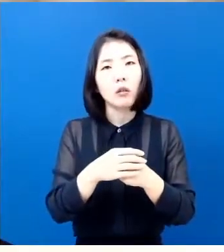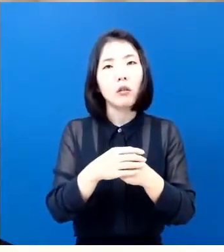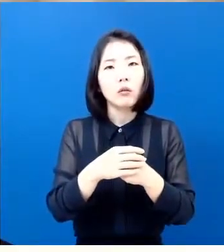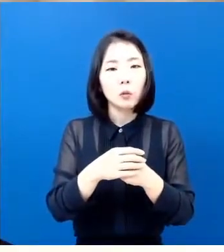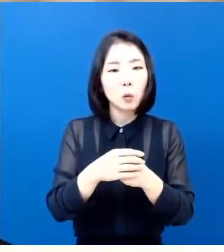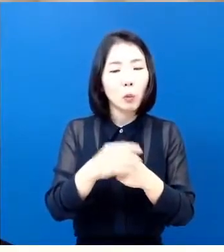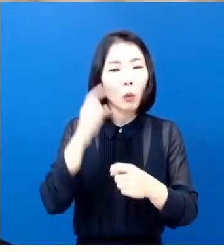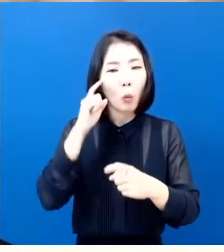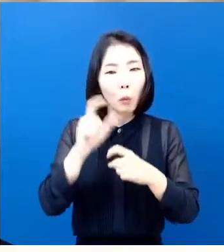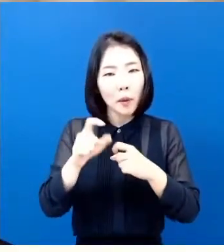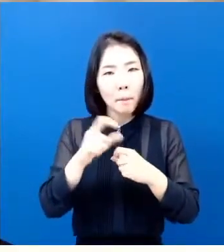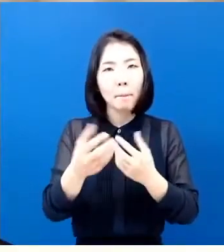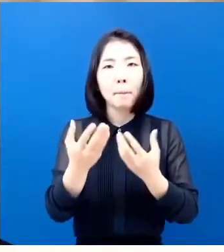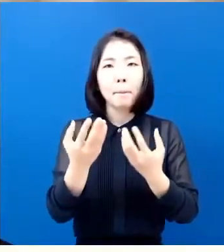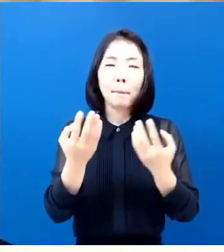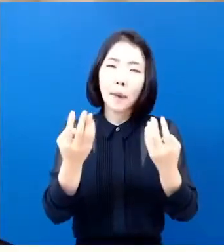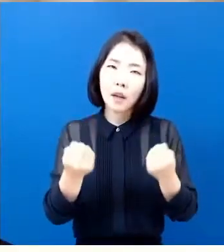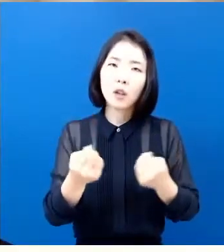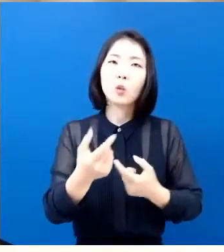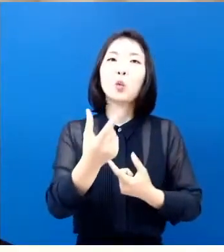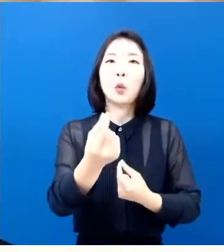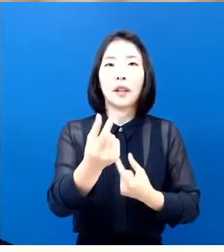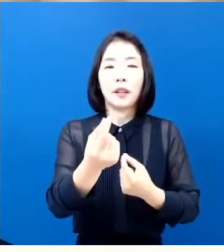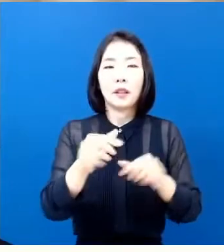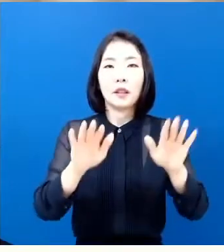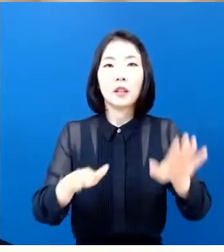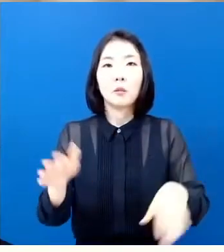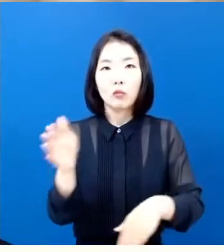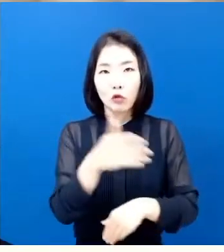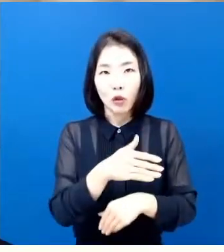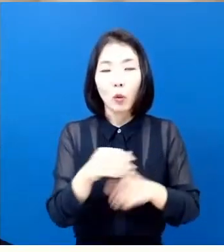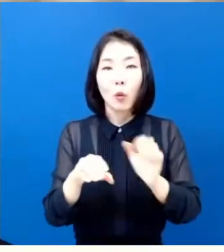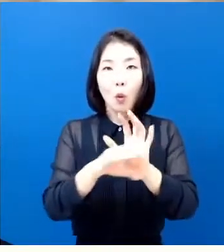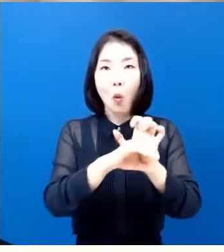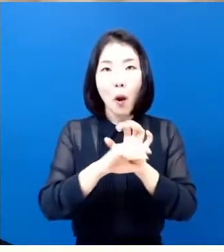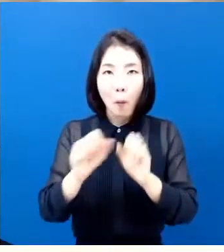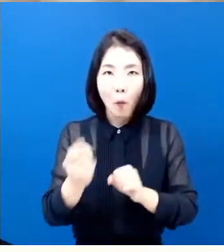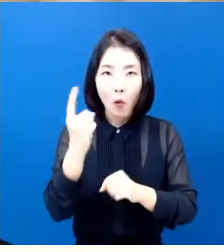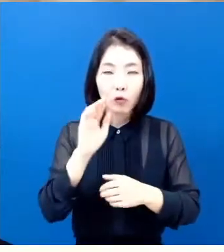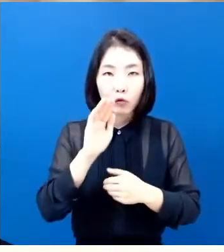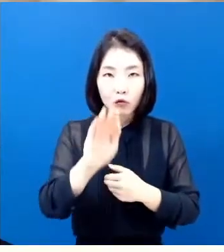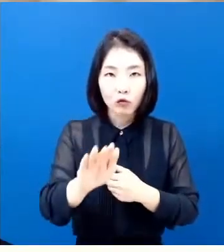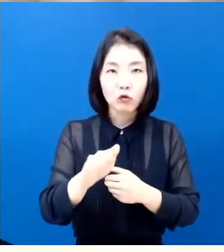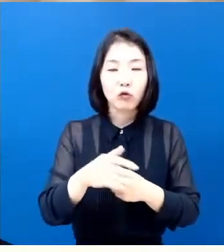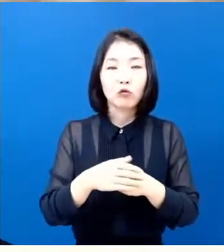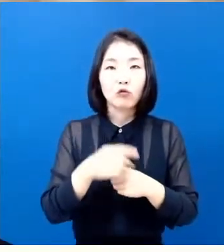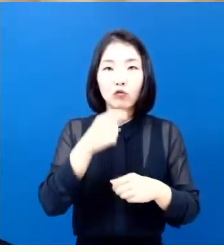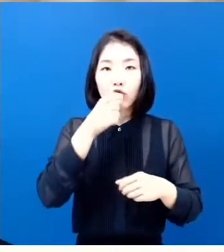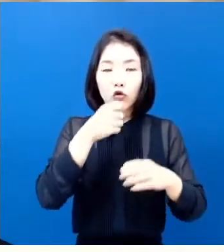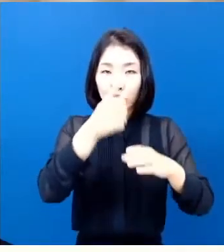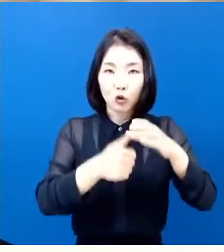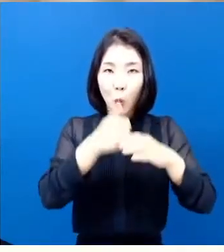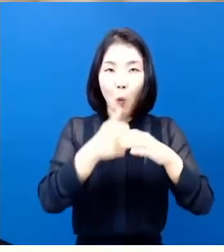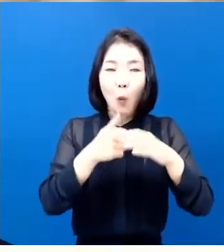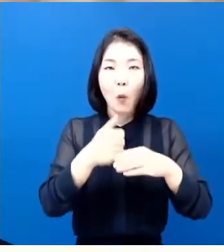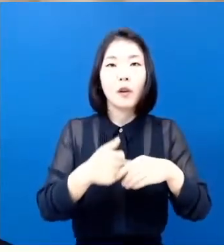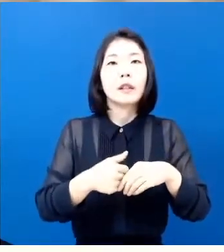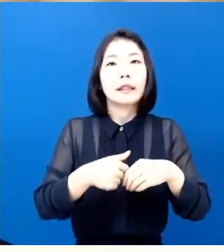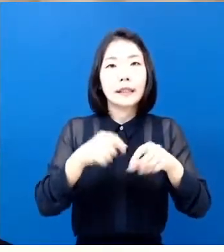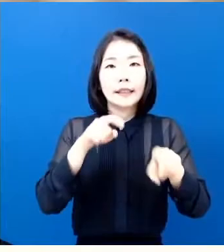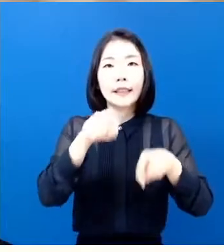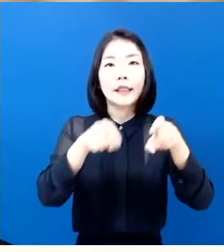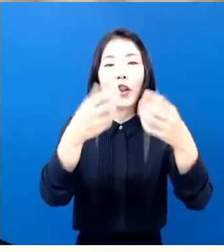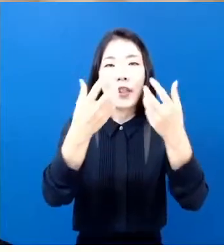하셨을 거라고 생각합니다 지금부터 흐르나 상황 속에서 수중운동 의 실천 사례를 공유하도록 하겠습니다